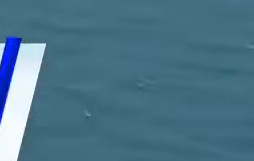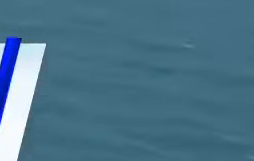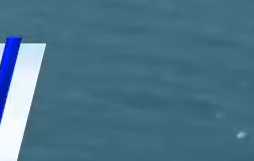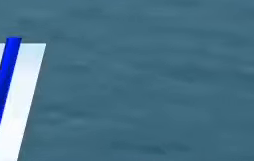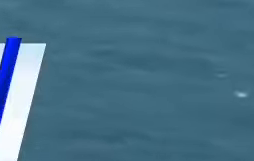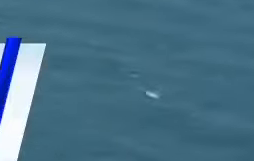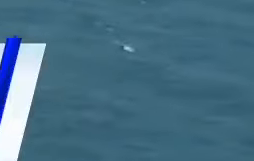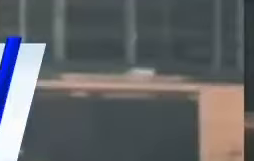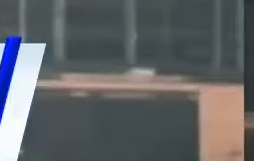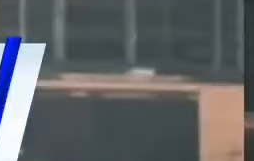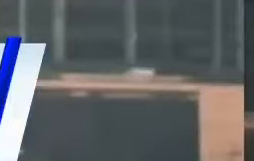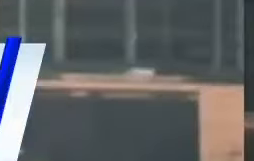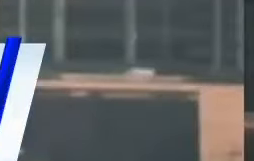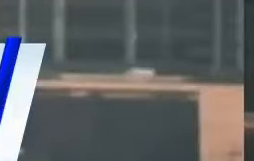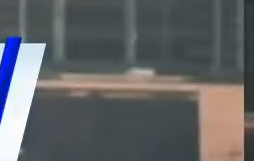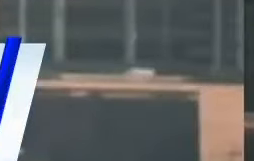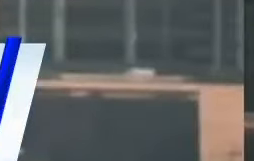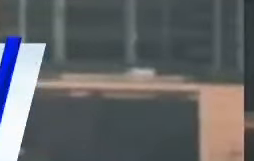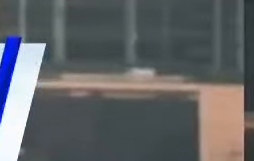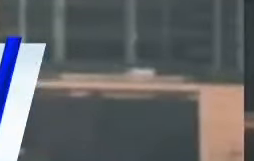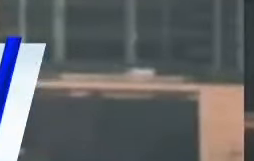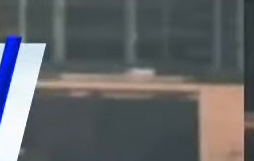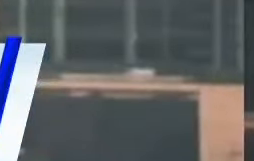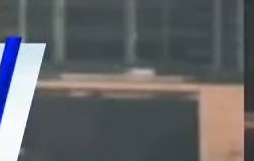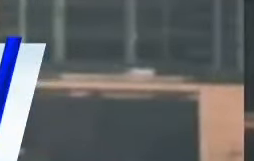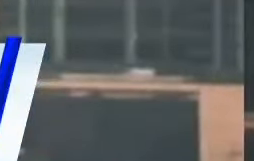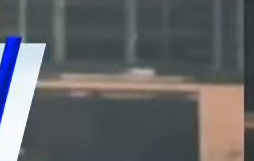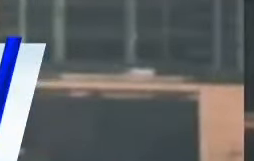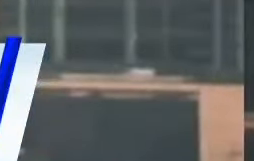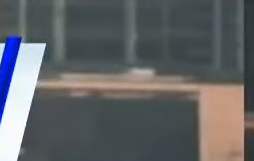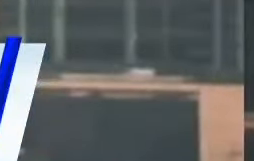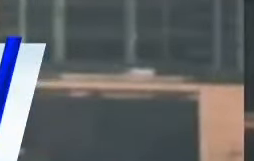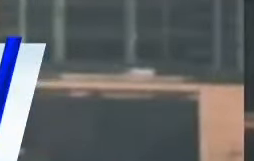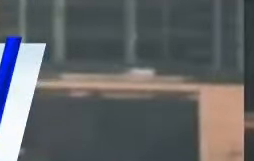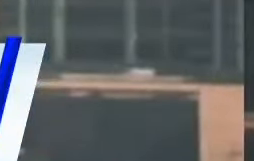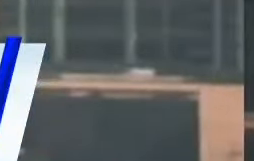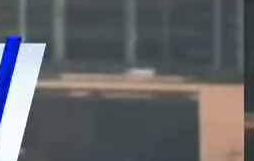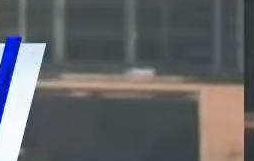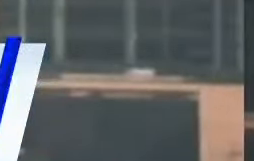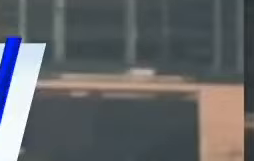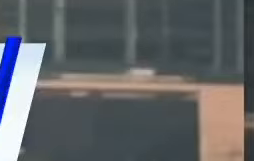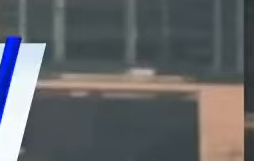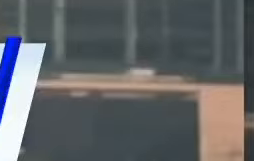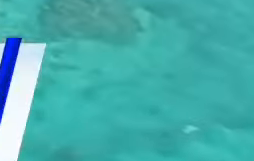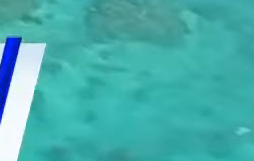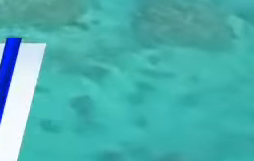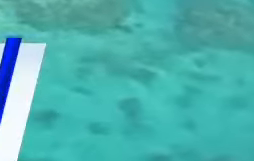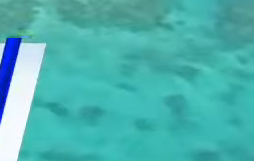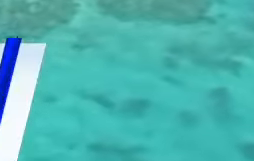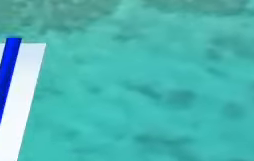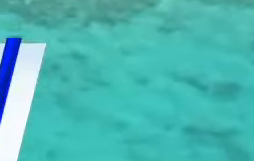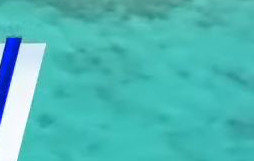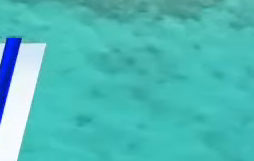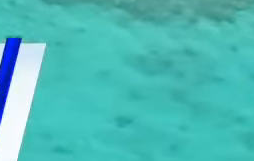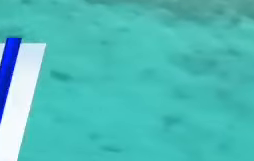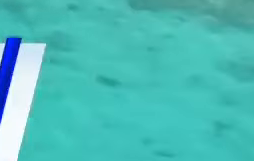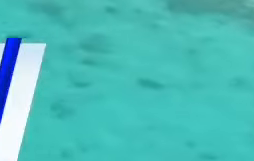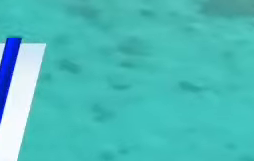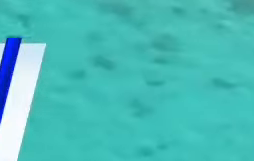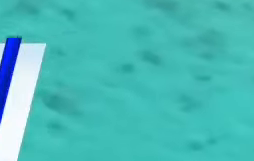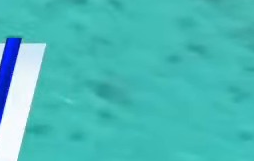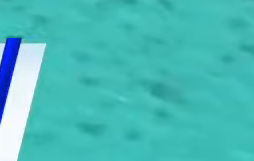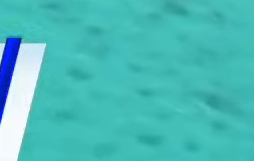para maimbestigahan. Sabi po namin sa BIFAR, complete the documentation, ebidensya at mga affidavits. Hamon daw sa ngayon